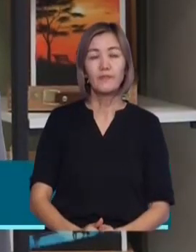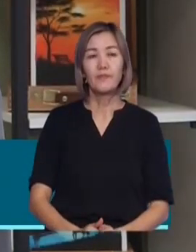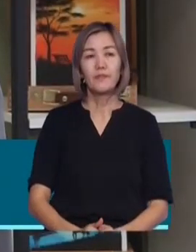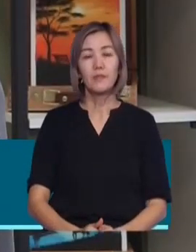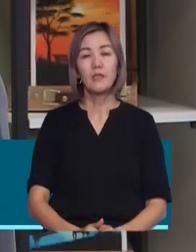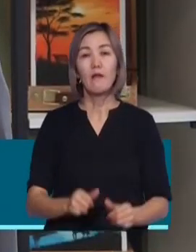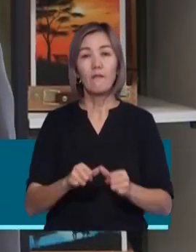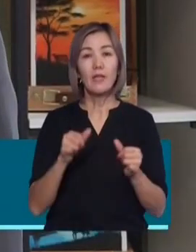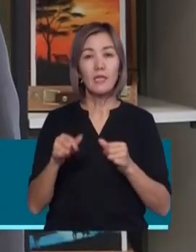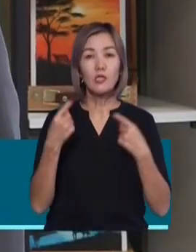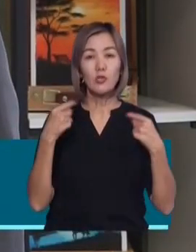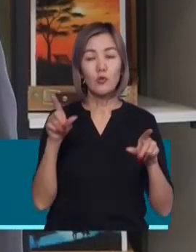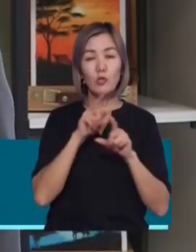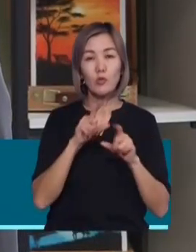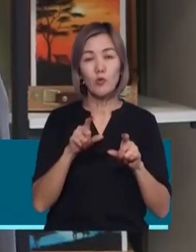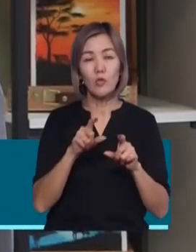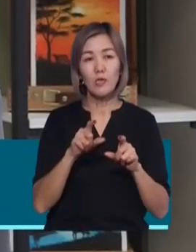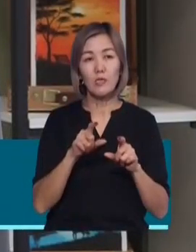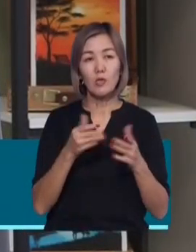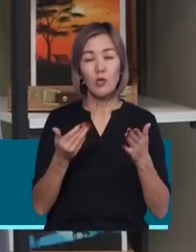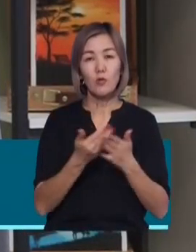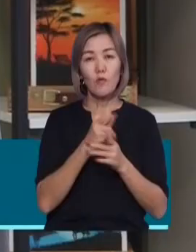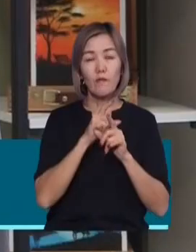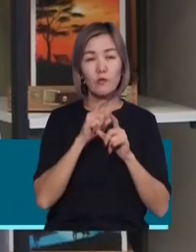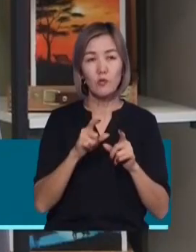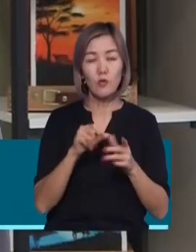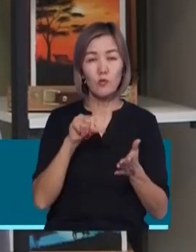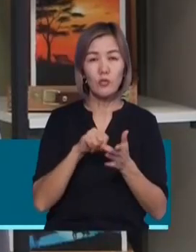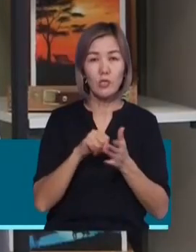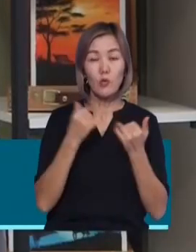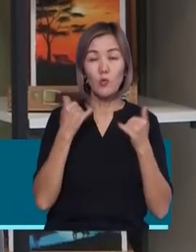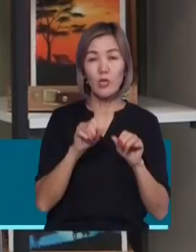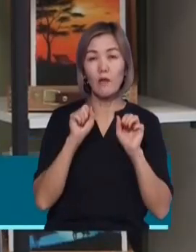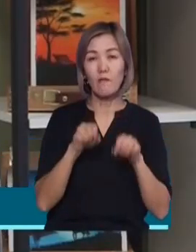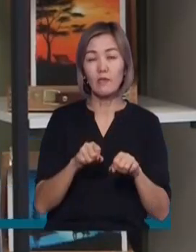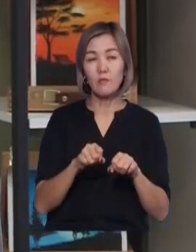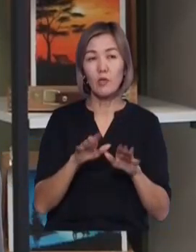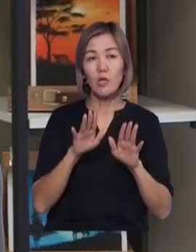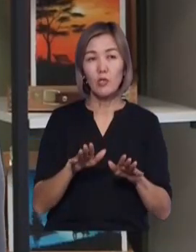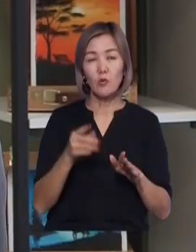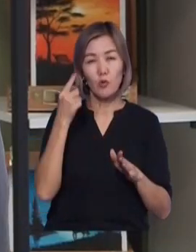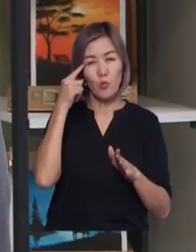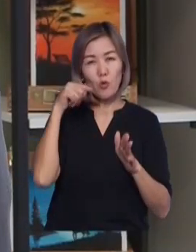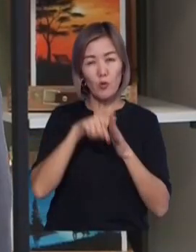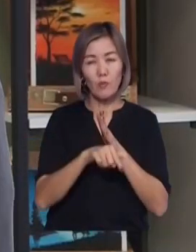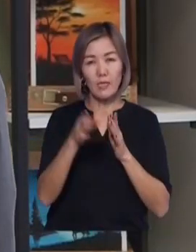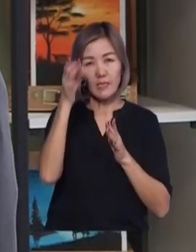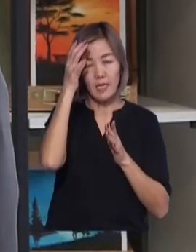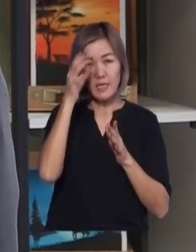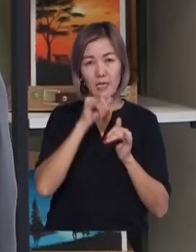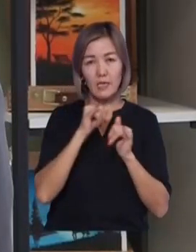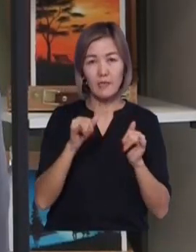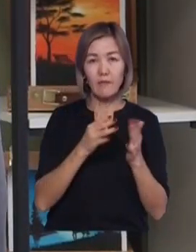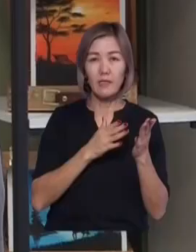В отличие от других школ, в этом образовательном учреждении учащиеся имеют уникальную возможность не только углублять теоретические знания, но и развивать